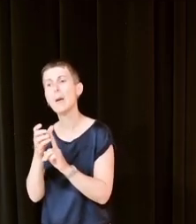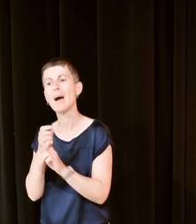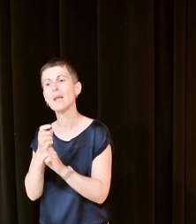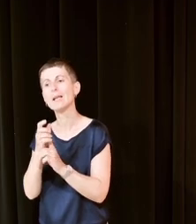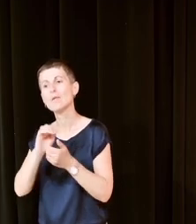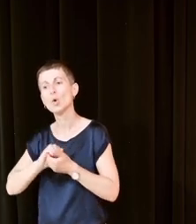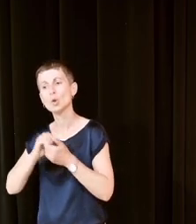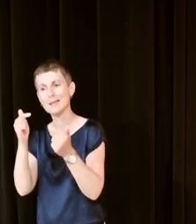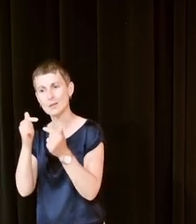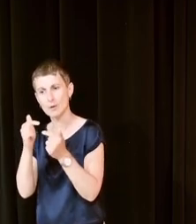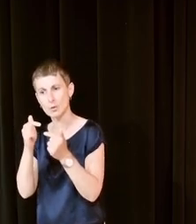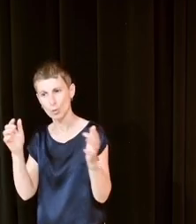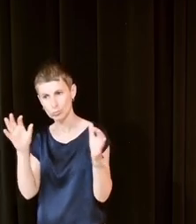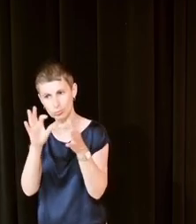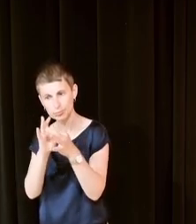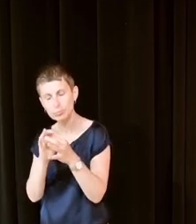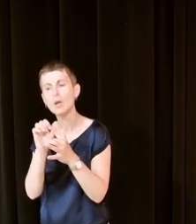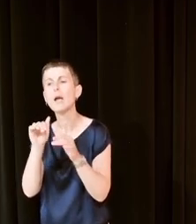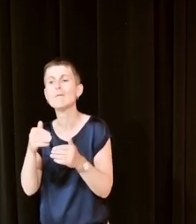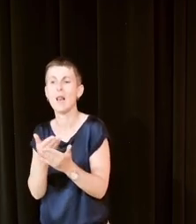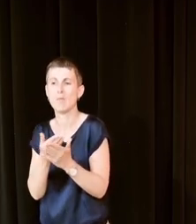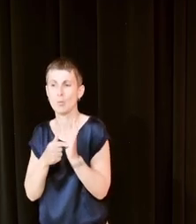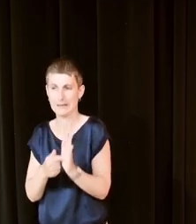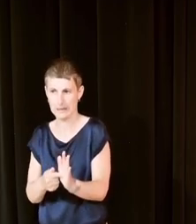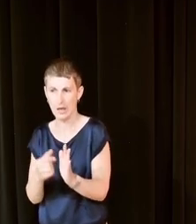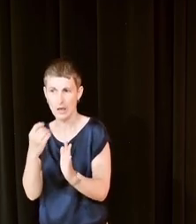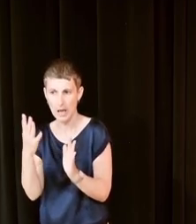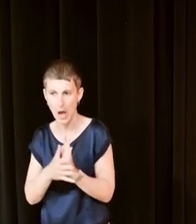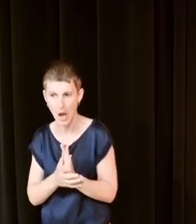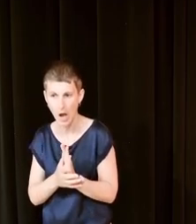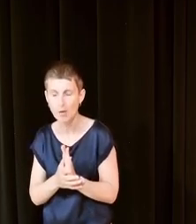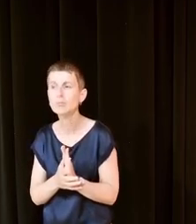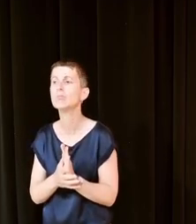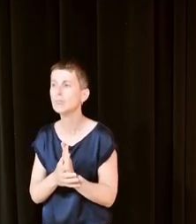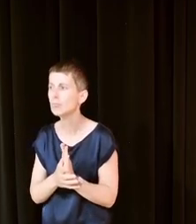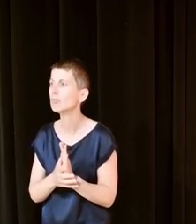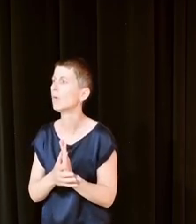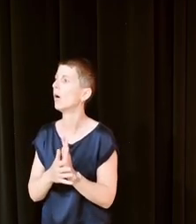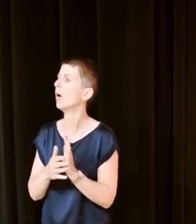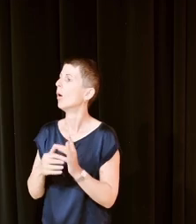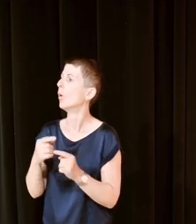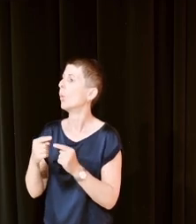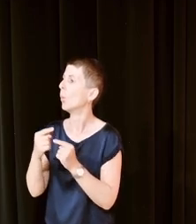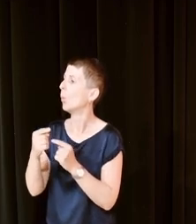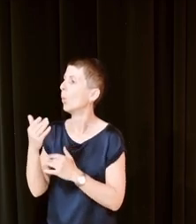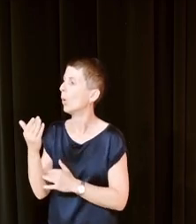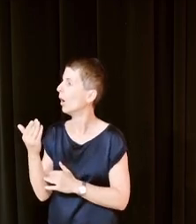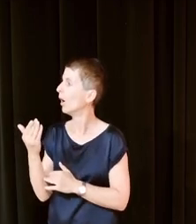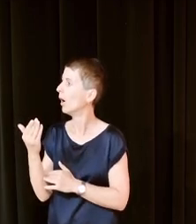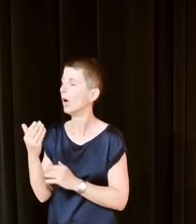auch anhand eines Fallbeispiels und versuchen in der Zeit, Sie werden mich bremsen, Frau Giel, auch wenn es zu lange